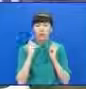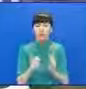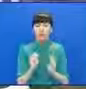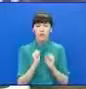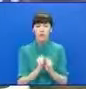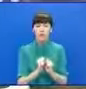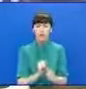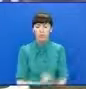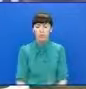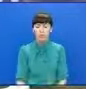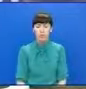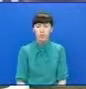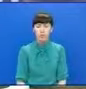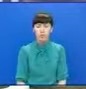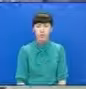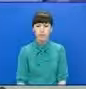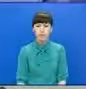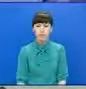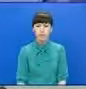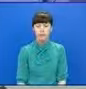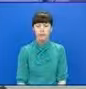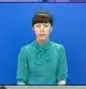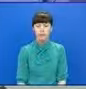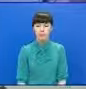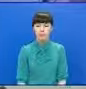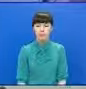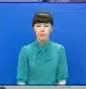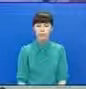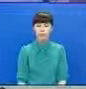сақтау. Түлкібас ауданынан Эльмира Тұрлыбек, Нұрсұлтан Керімбаев, Гүлмаржан Молдадос, оңтүстік ақпарат.